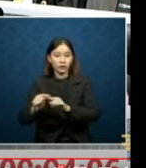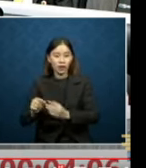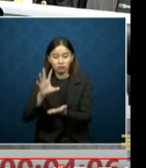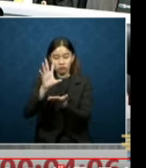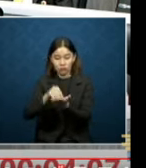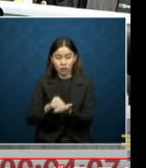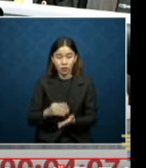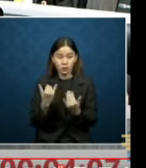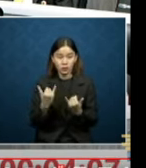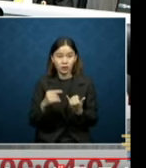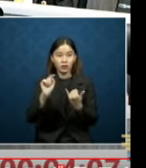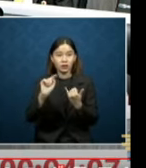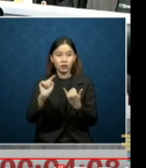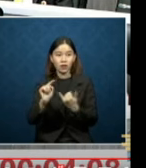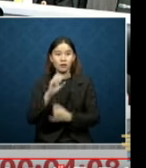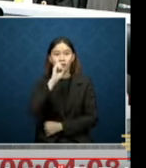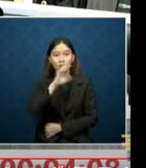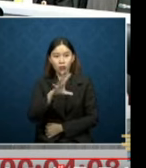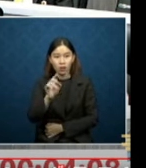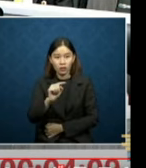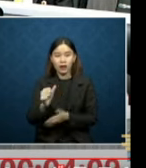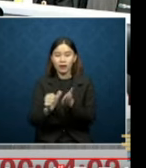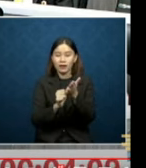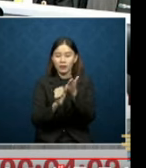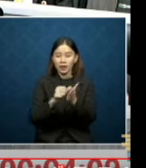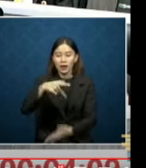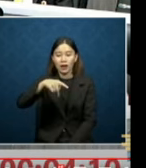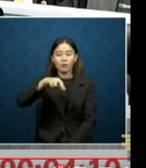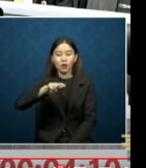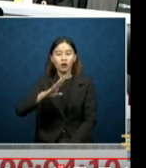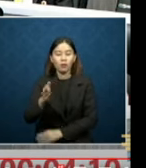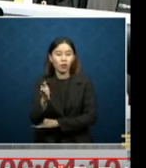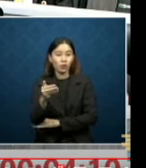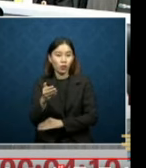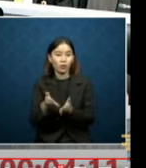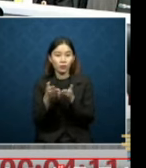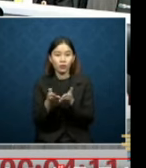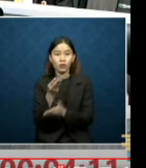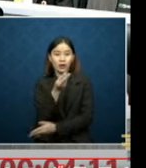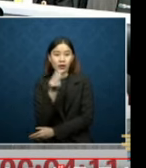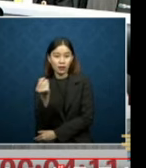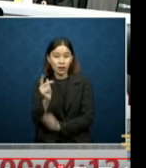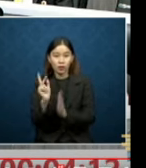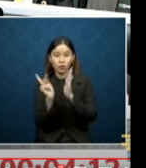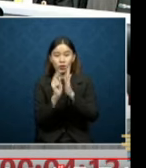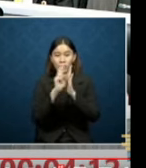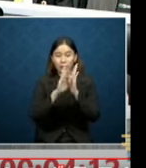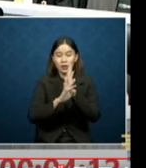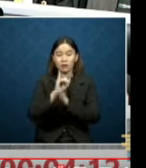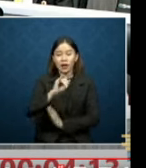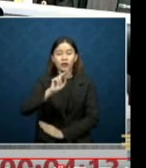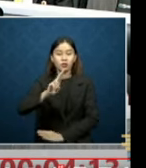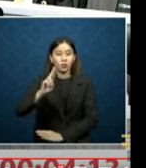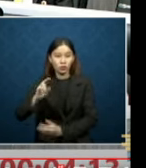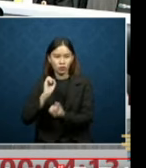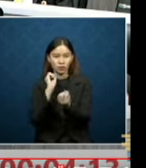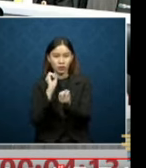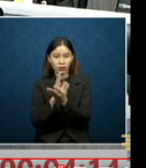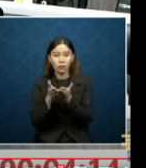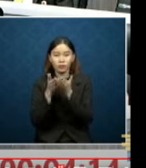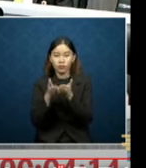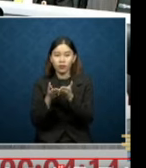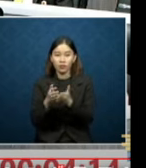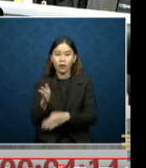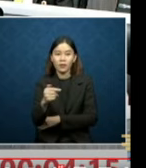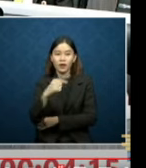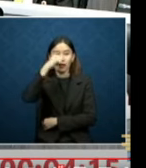ลเนี่ยบอกว่าต้องแก้ไขพรบประมงโดยเร็วกฎระเบียบ IUU เป็นการทำร้ายประมงไทย